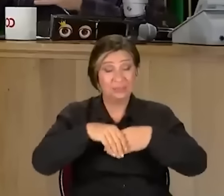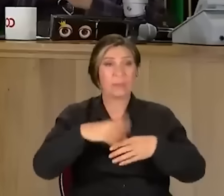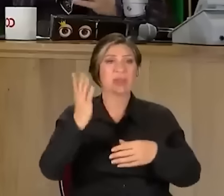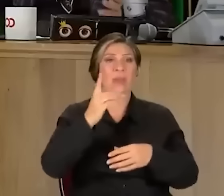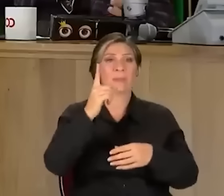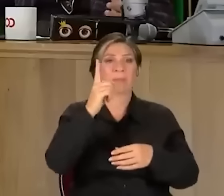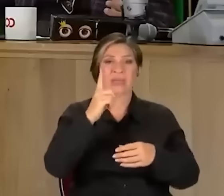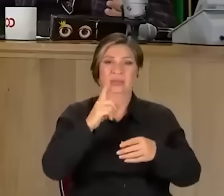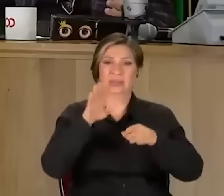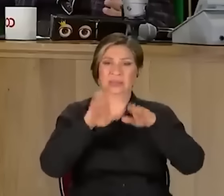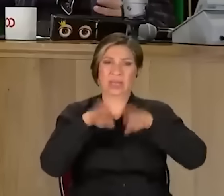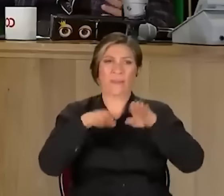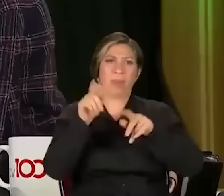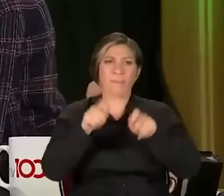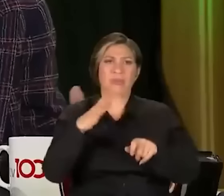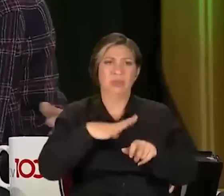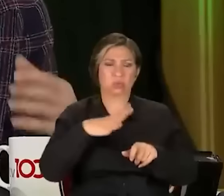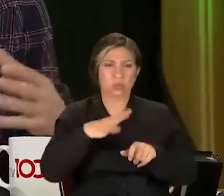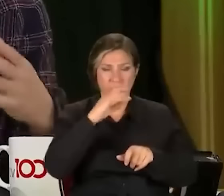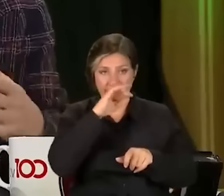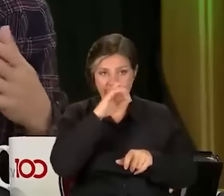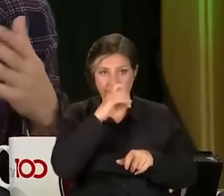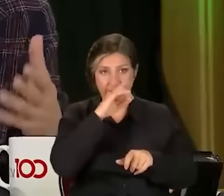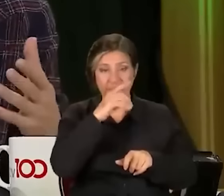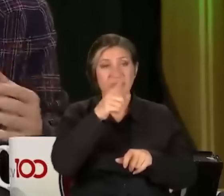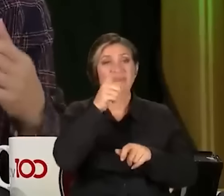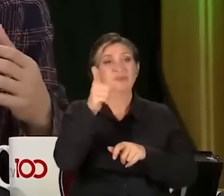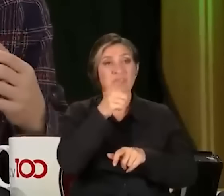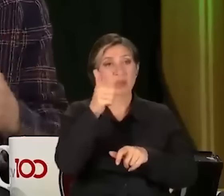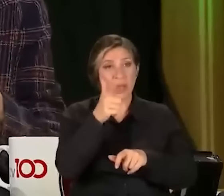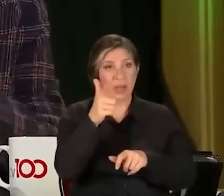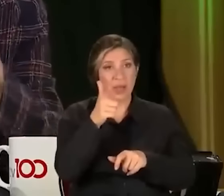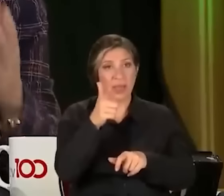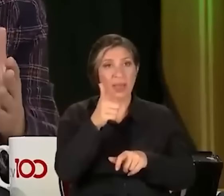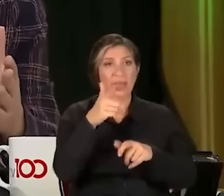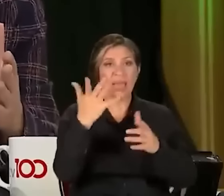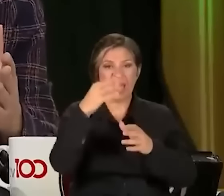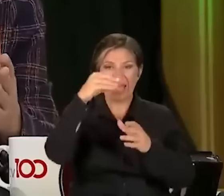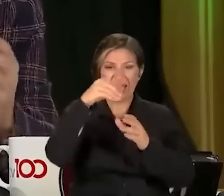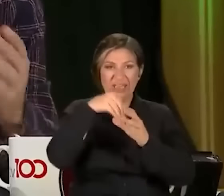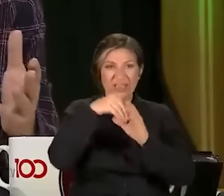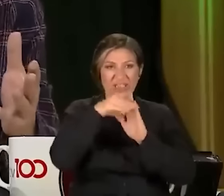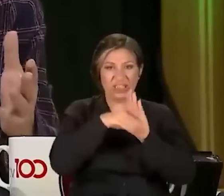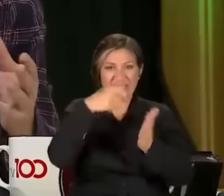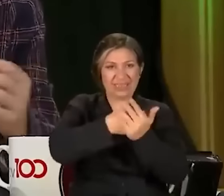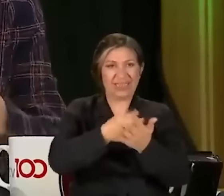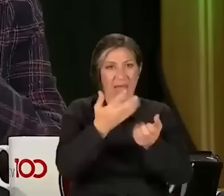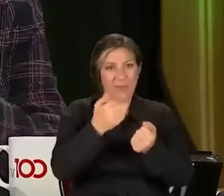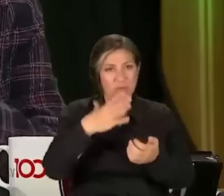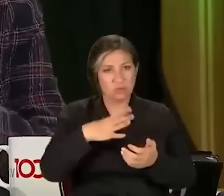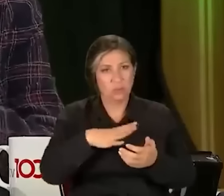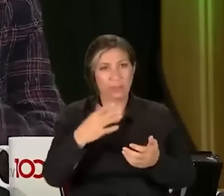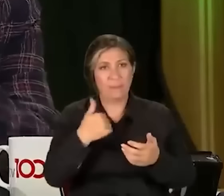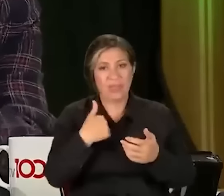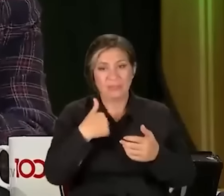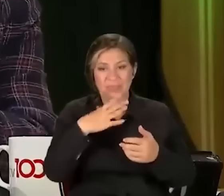bir mesela branded content yapmak istiyorsun. Bir branded content. Yani senin bir videona ya içerik satın almak istiyorum senden. Yani